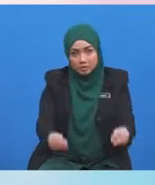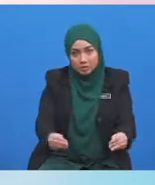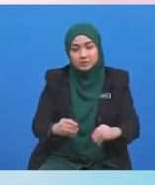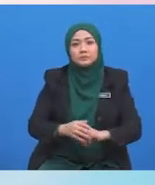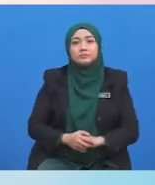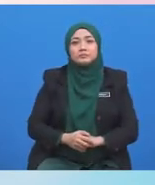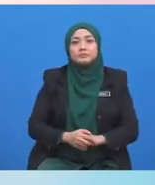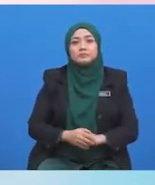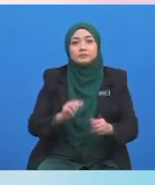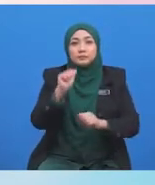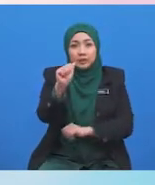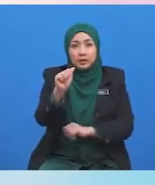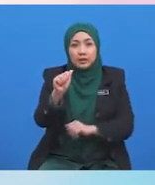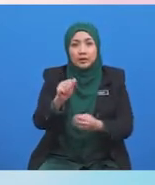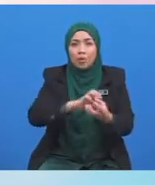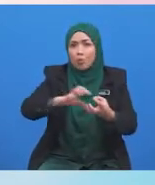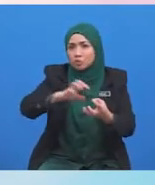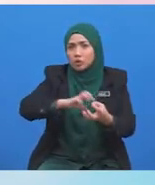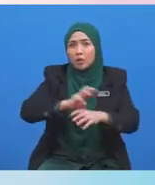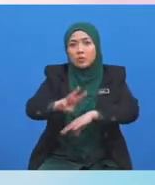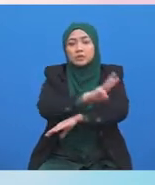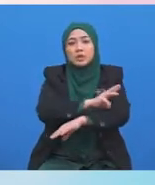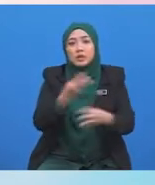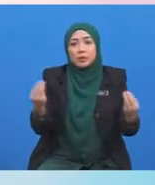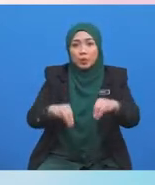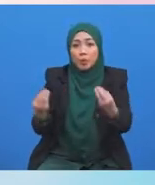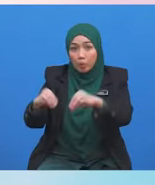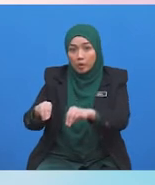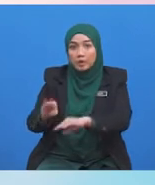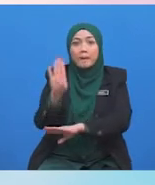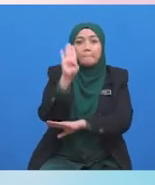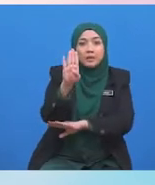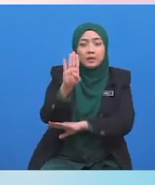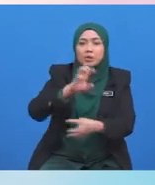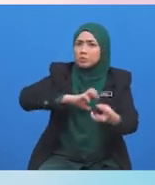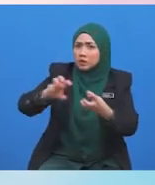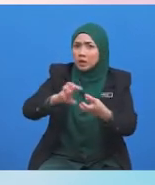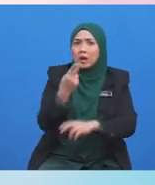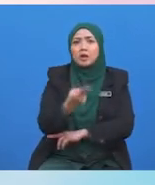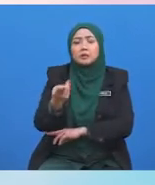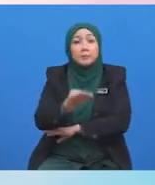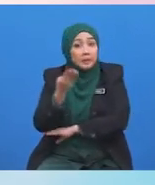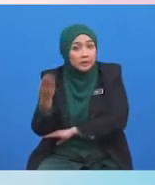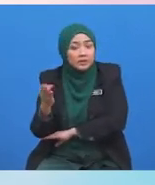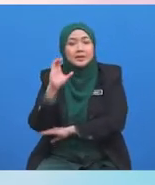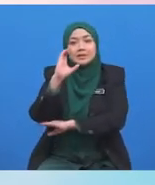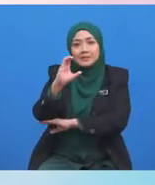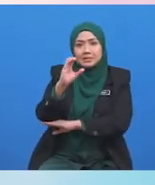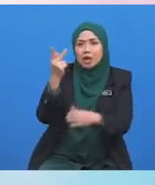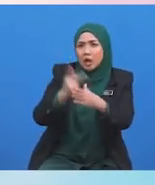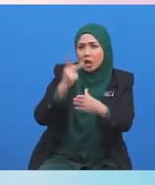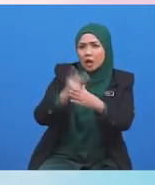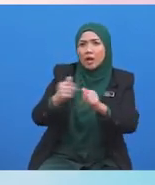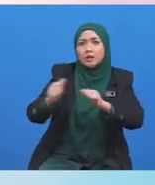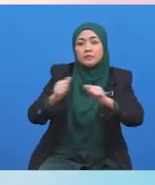A. Memusnahkan kawasan pertanian. B. Memusnahkan harta benda. C.